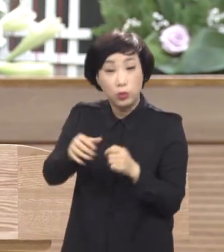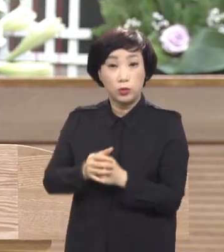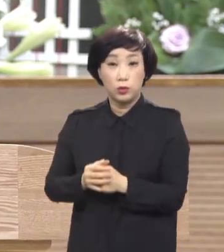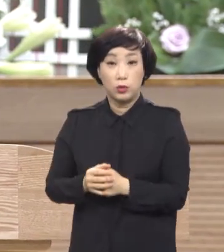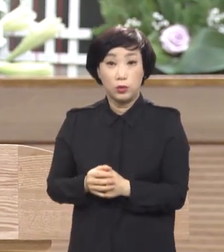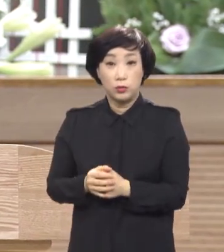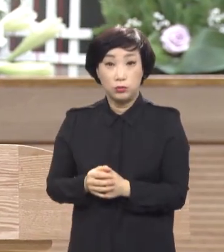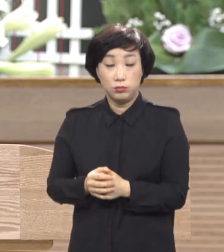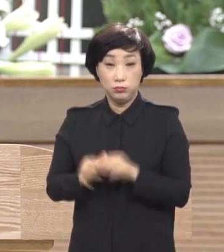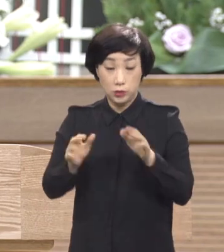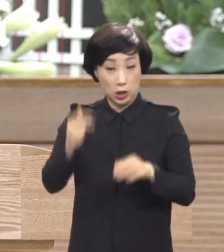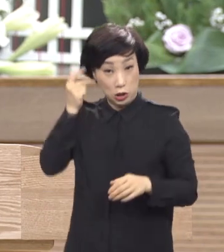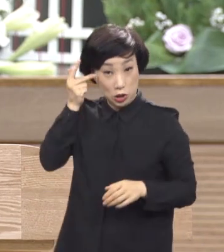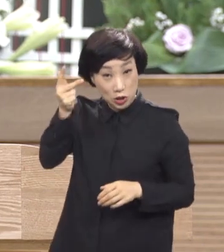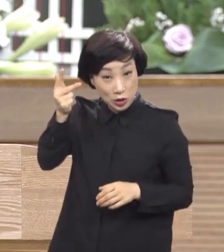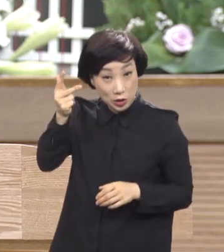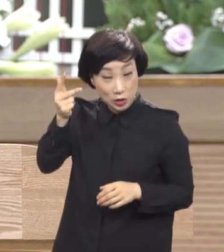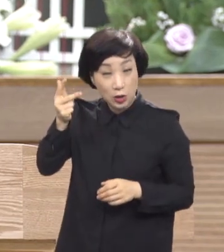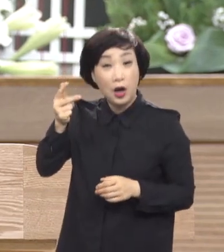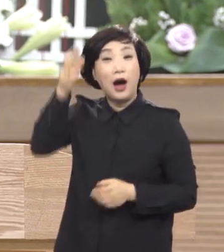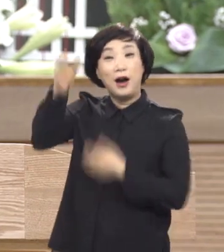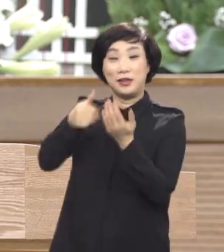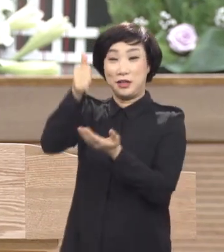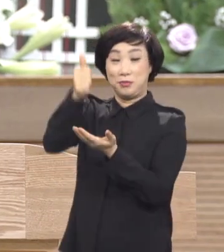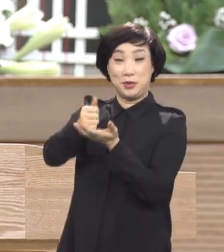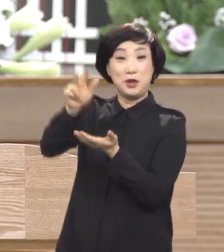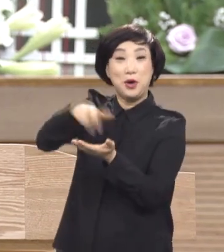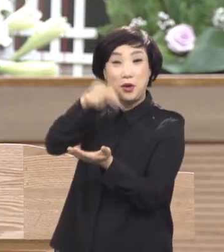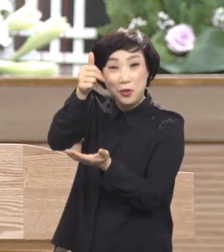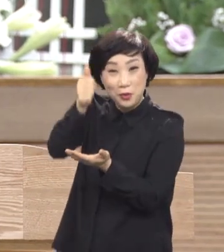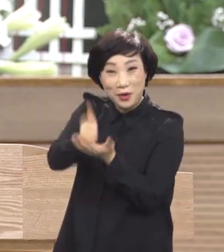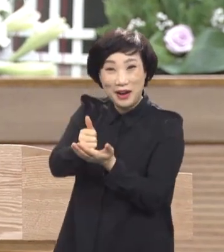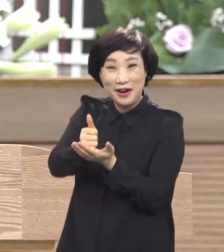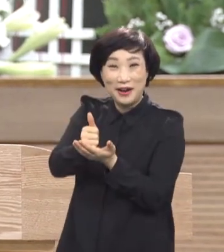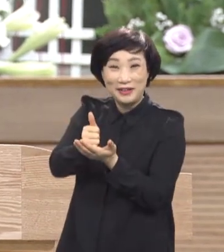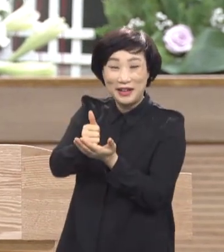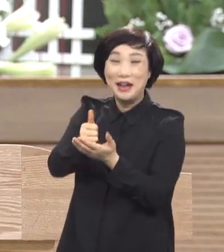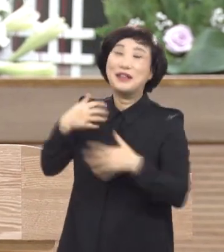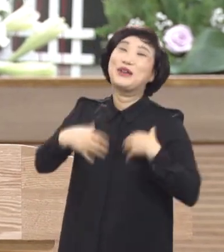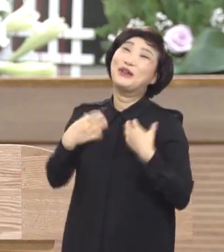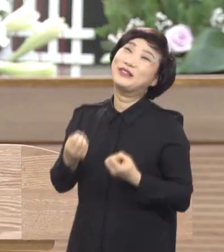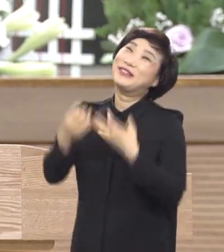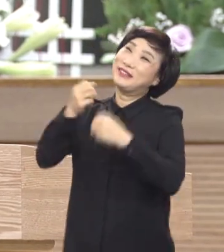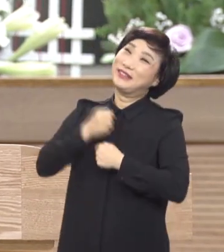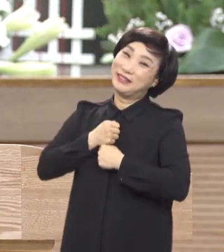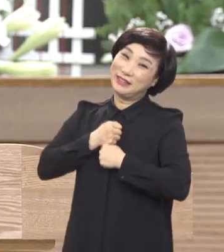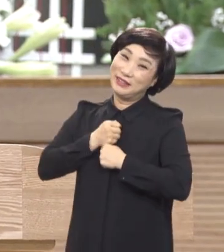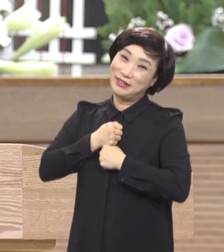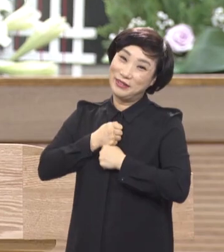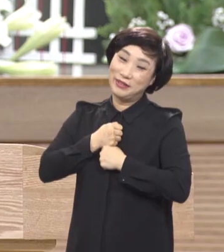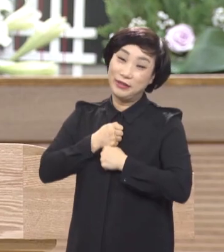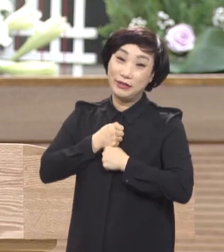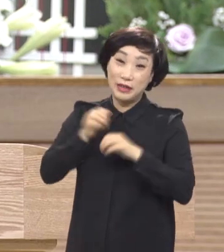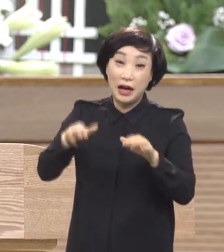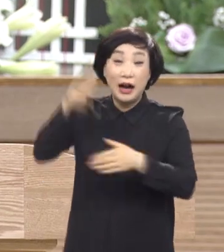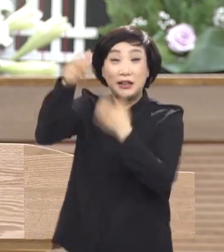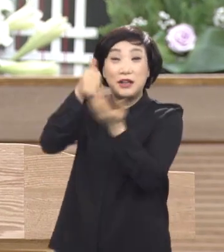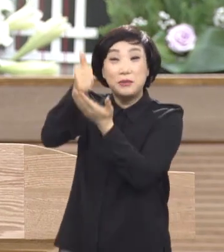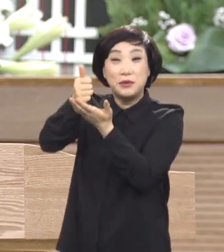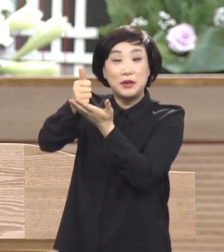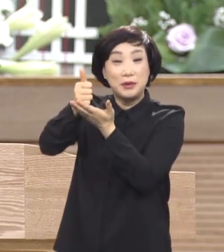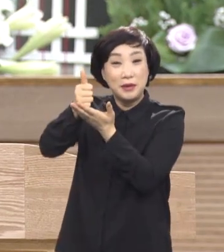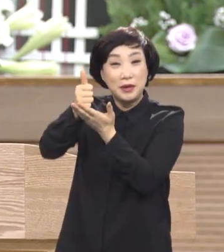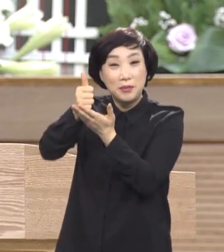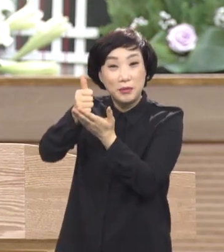7일 동안 내 하나님 여호와 앞에서 절기를 지키고 내 하나님 여호와께서